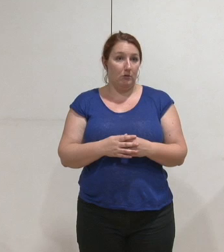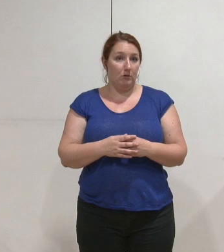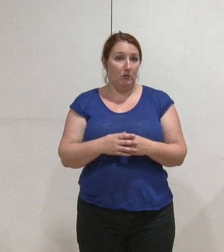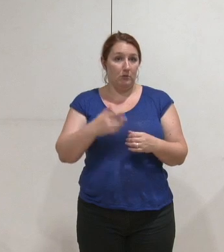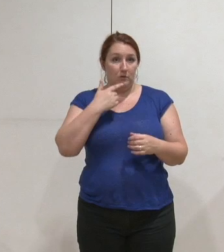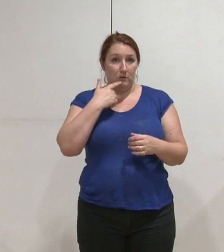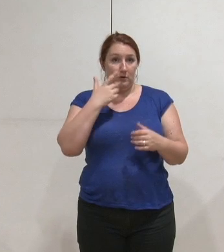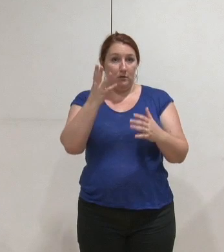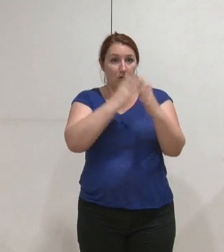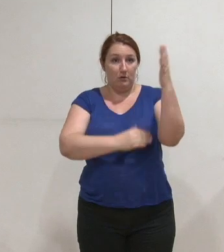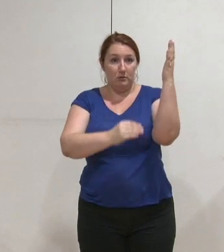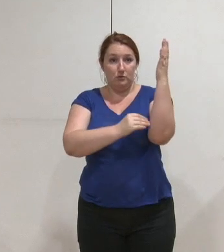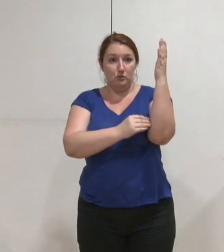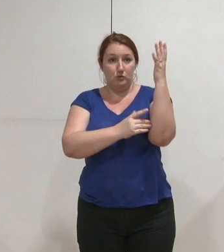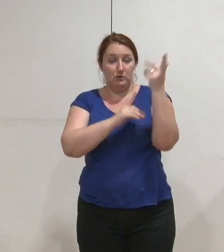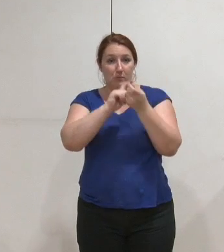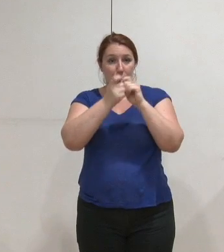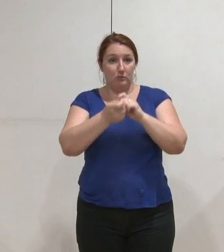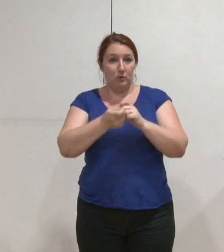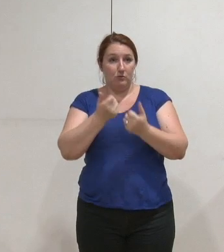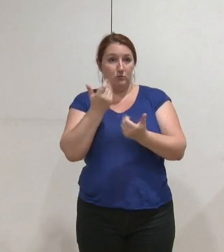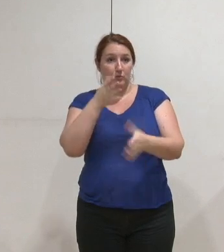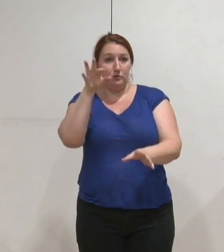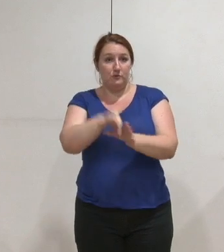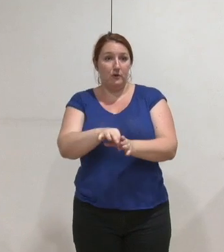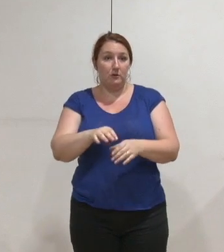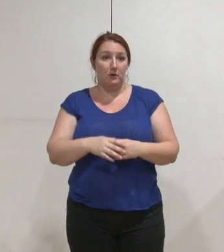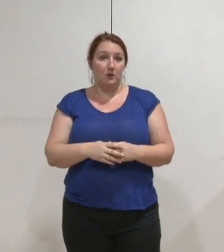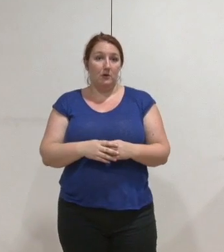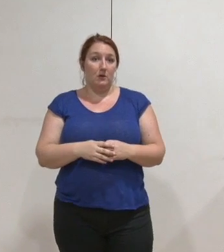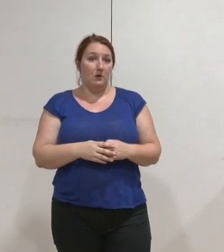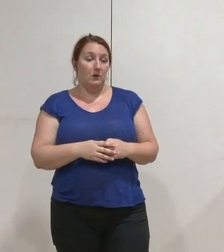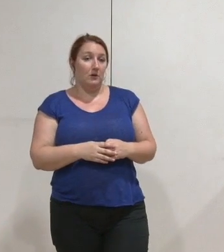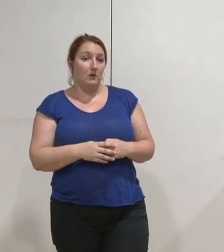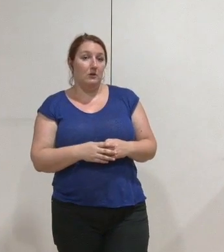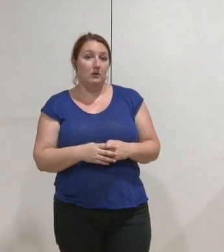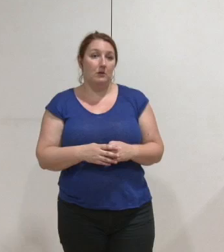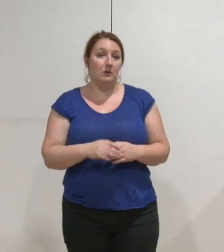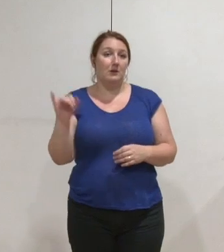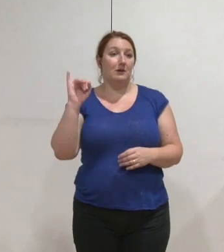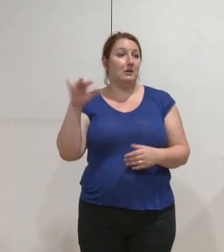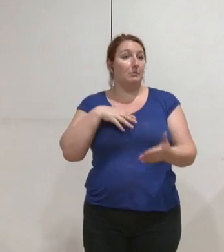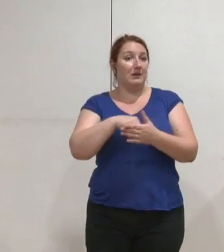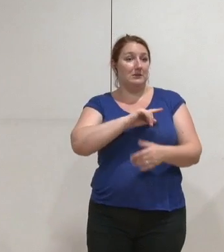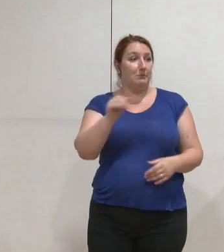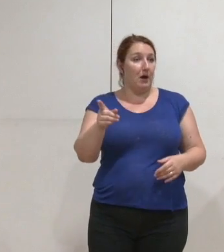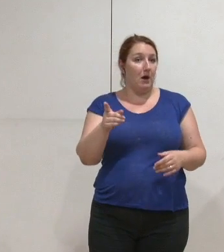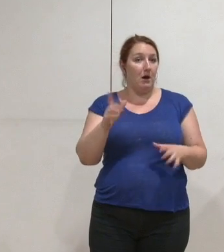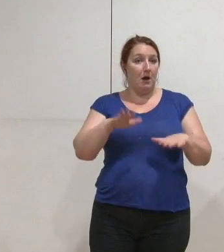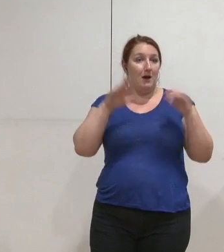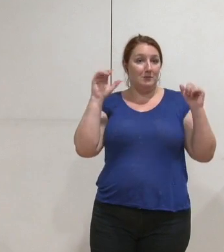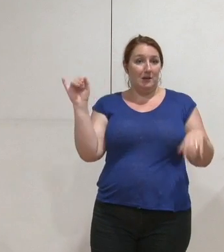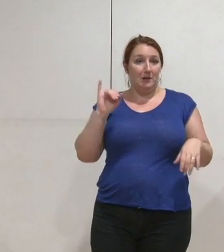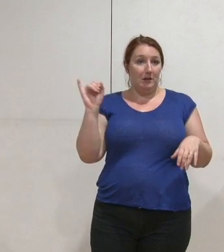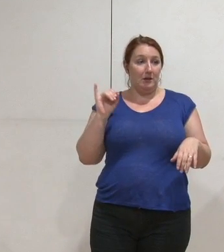ce sous-amendement je mets au voix le sous-amendement qui ne prend pas part au vote qui